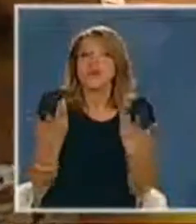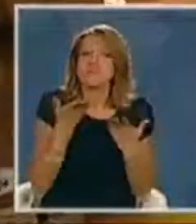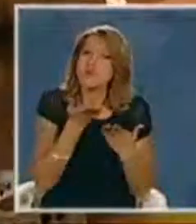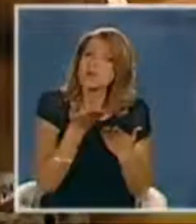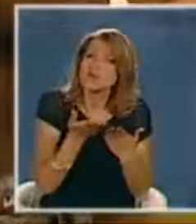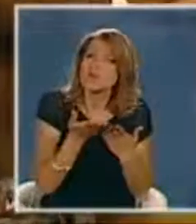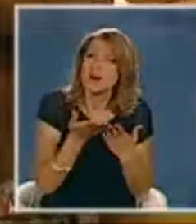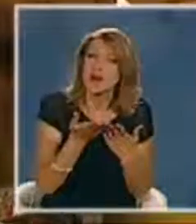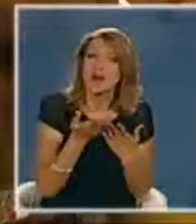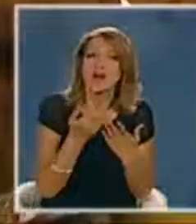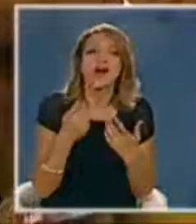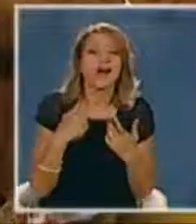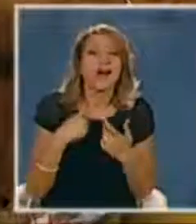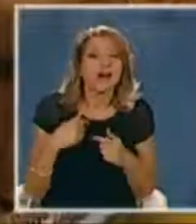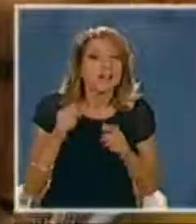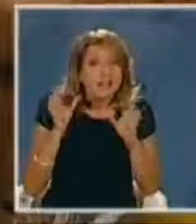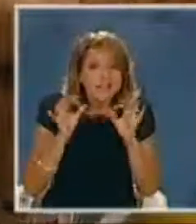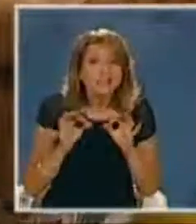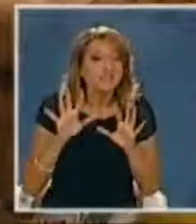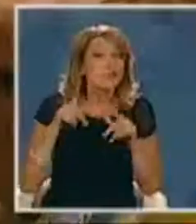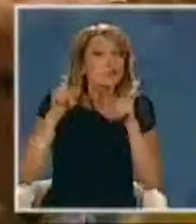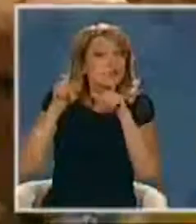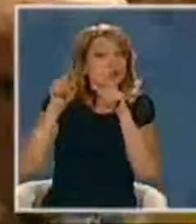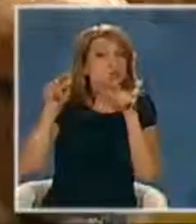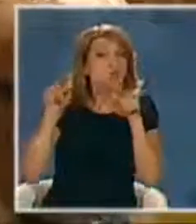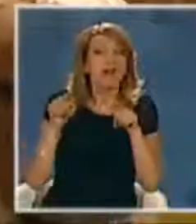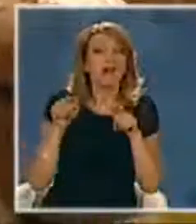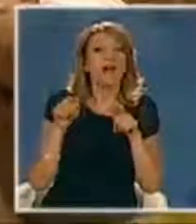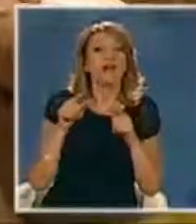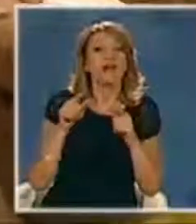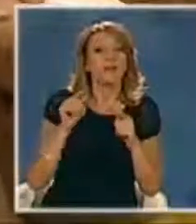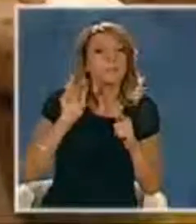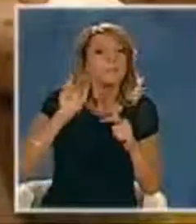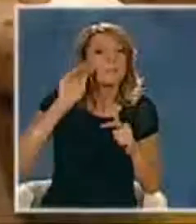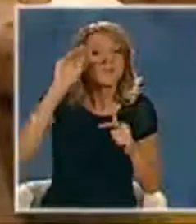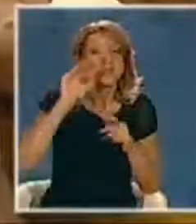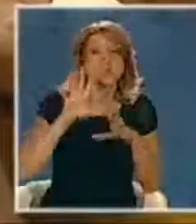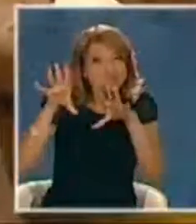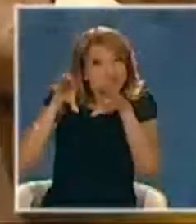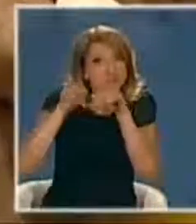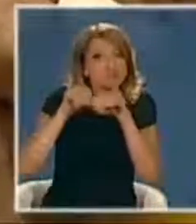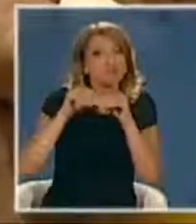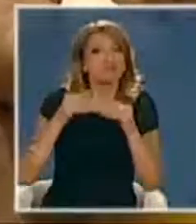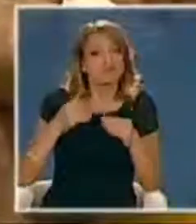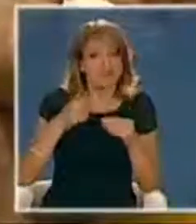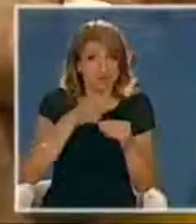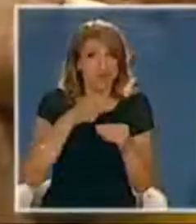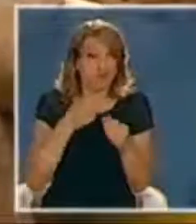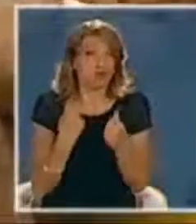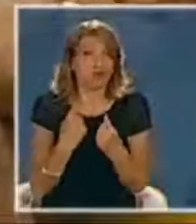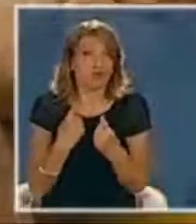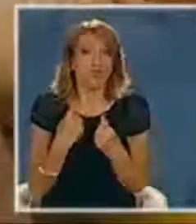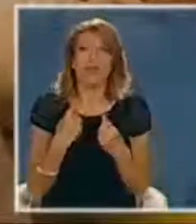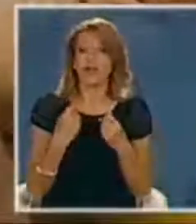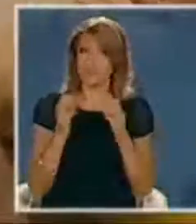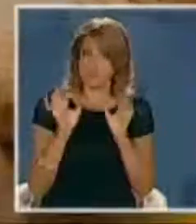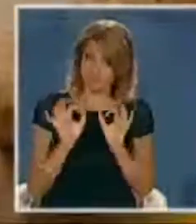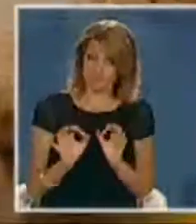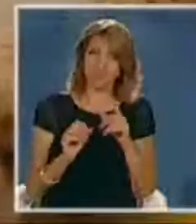реално, че наистина това са неща, които ще бъдат част от твоя живот и занапред. Но не, в днешно време ти си